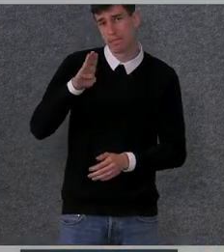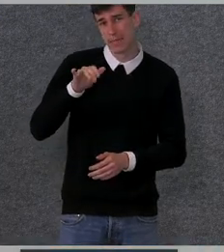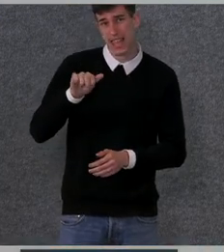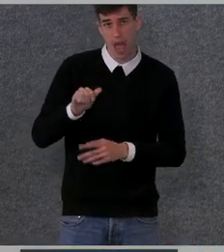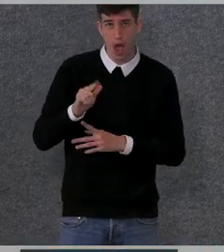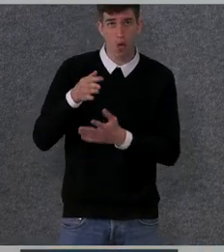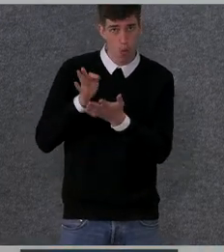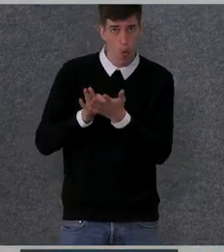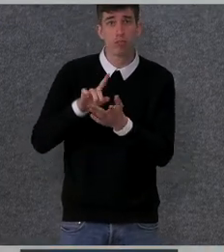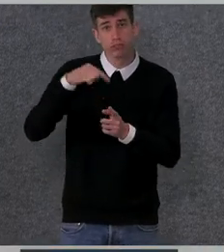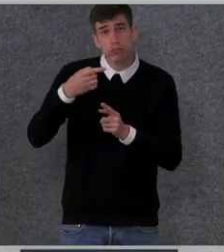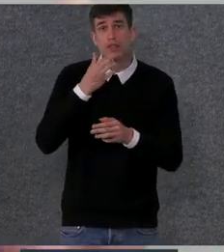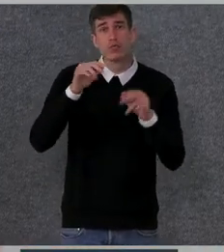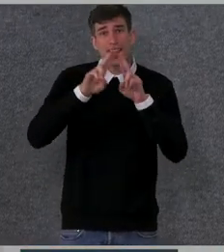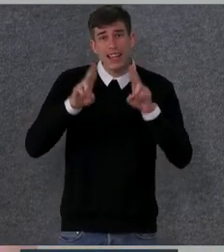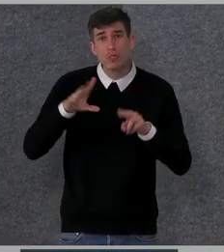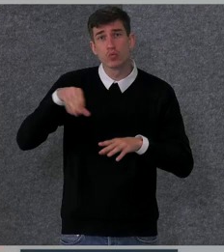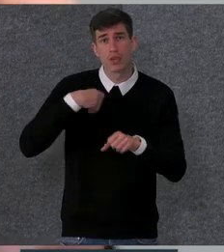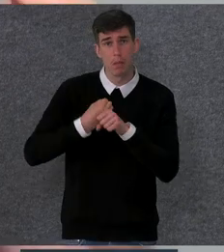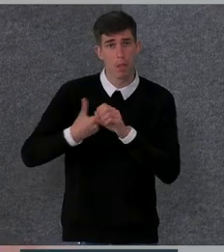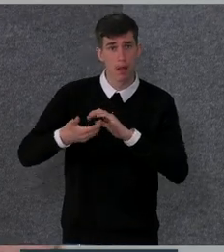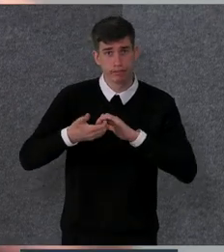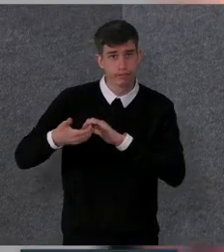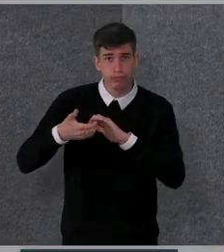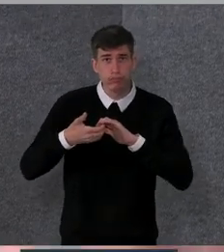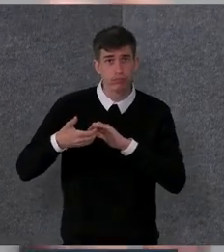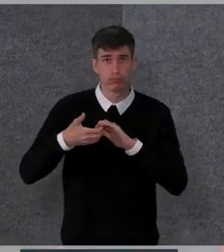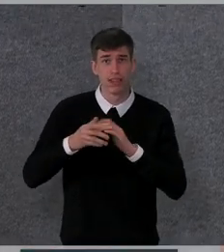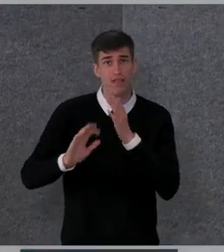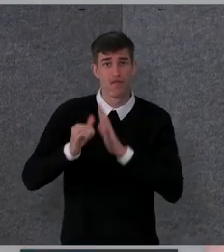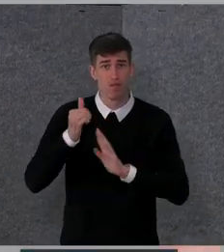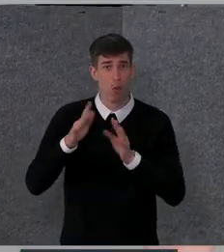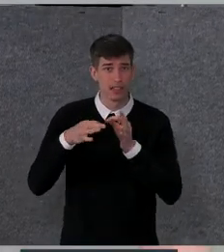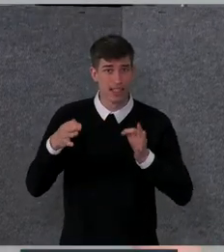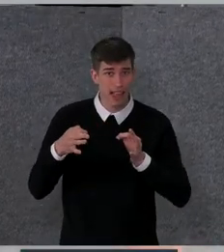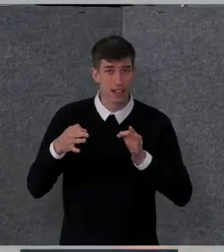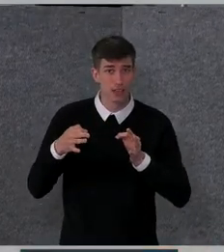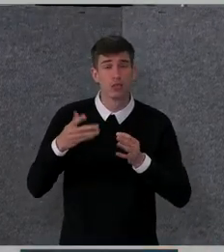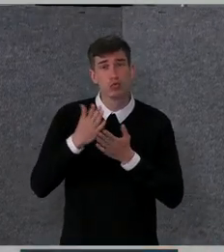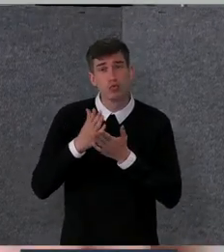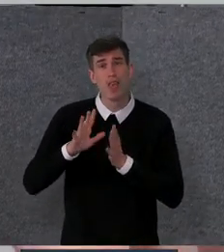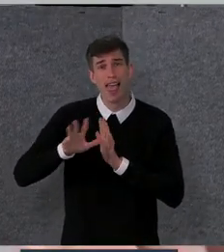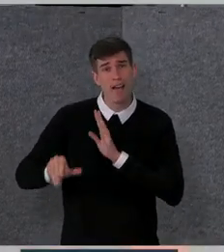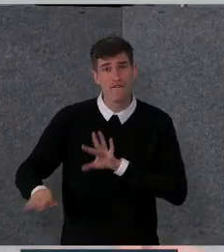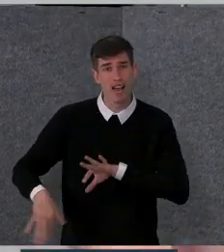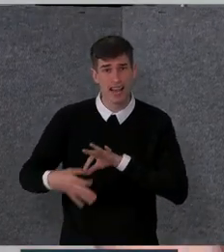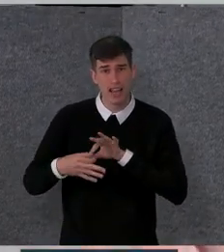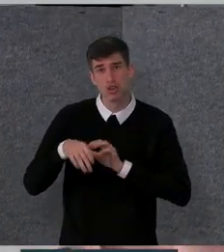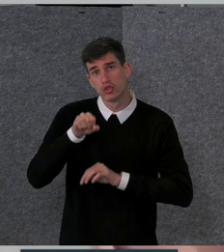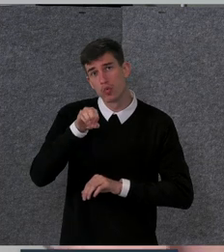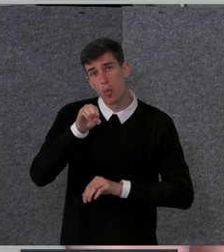dann internationale Zusammenarbeit, beispielsweise die Failed States am Horn von Afrika. In Somalia